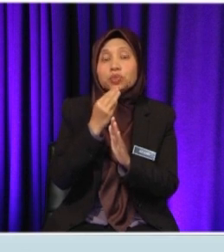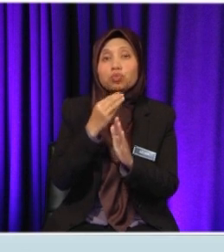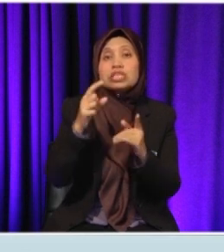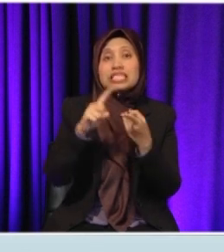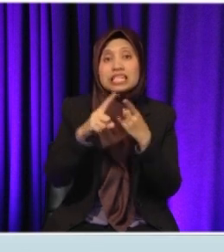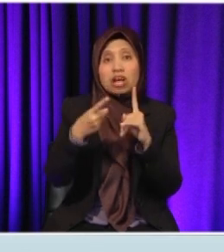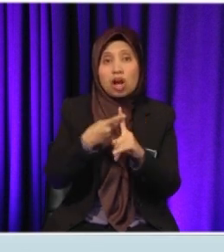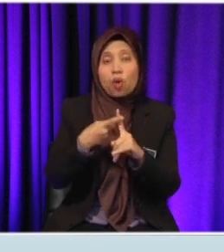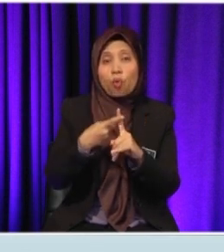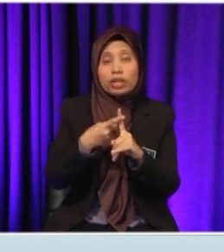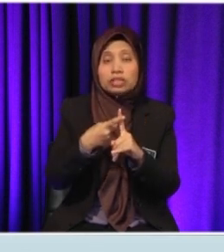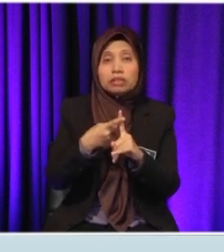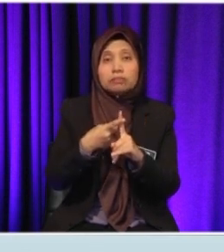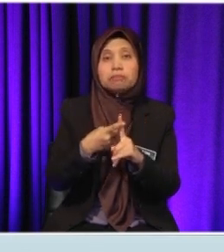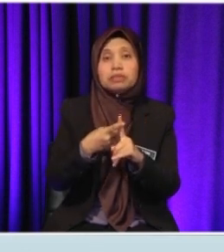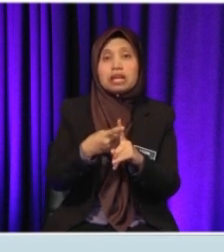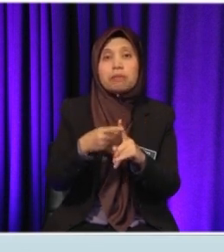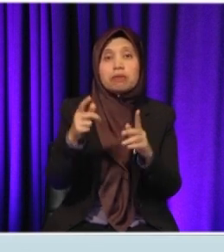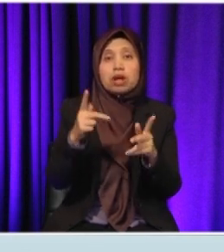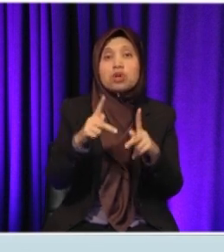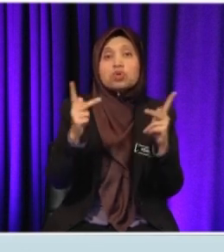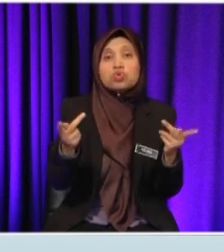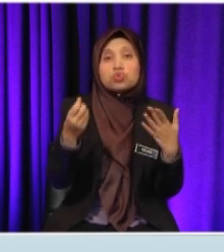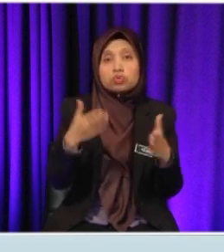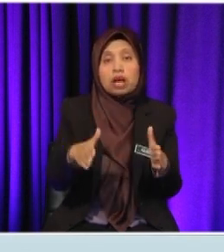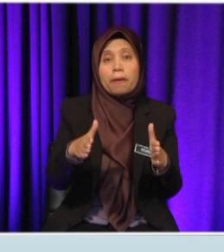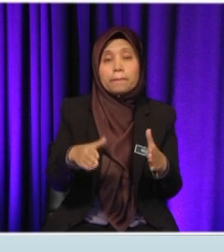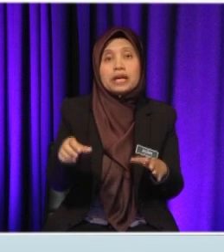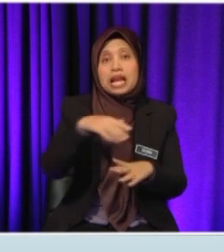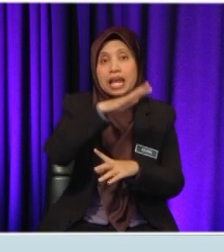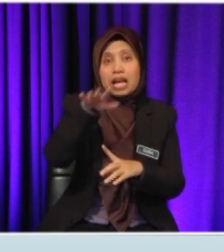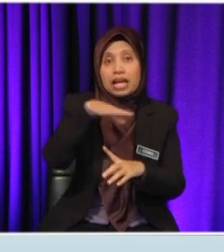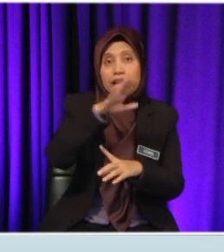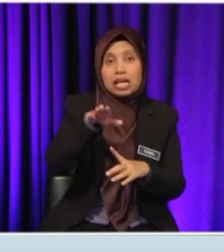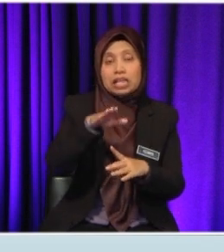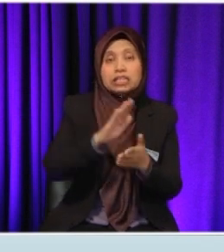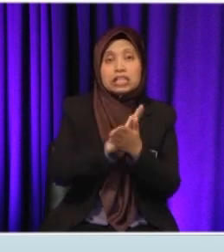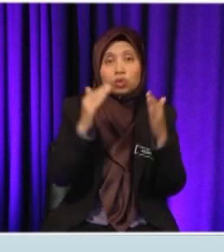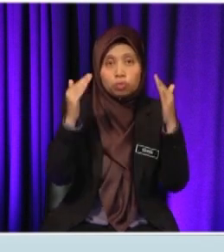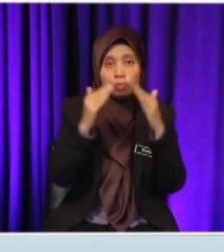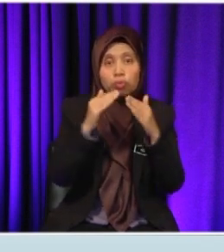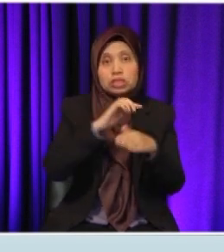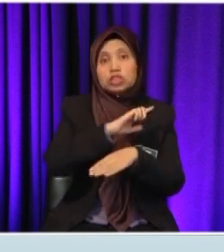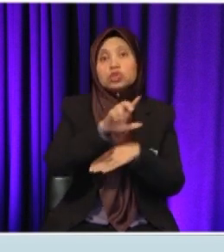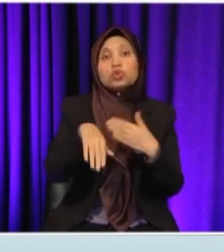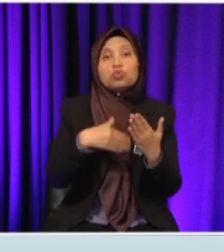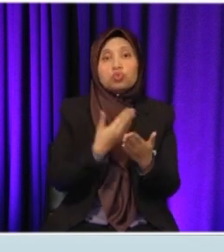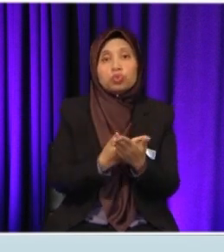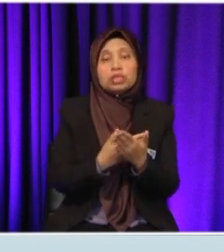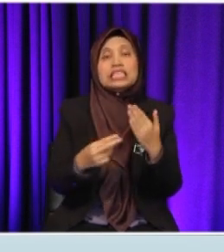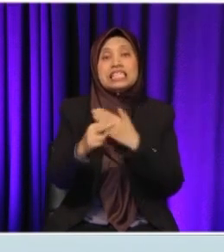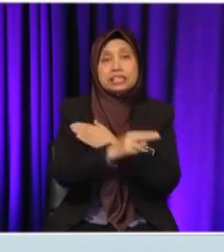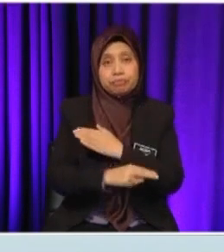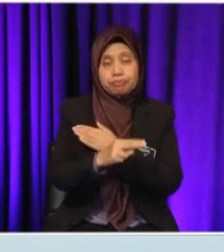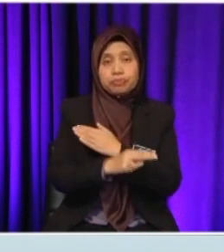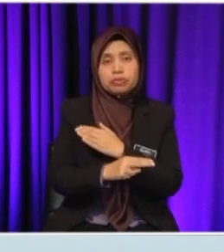lebah, kabar sudah berlegar-legar jadi tumpuan seluruh umat. Kat mana agak-agak peristiwa tersebut tu?